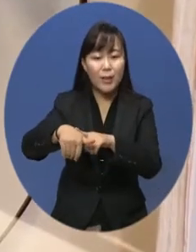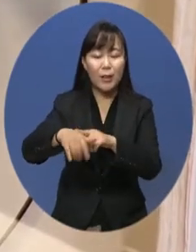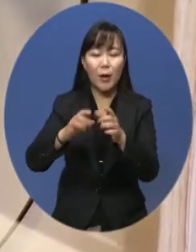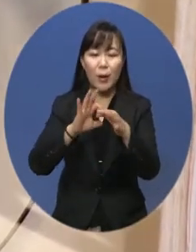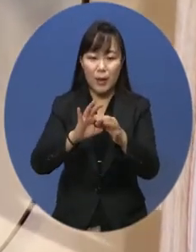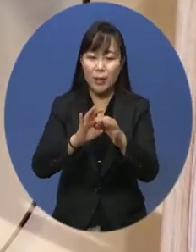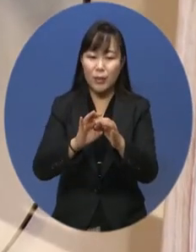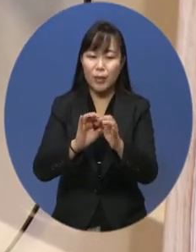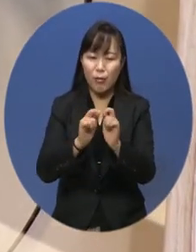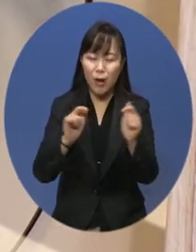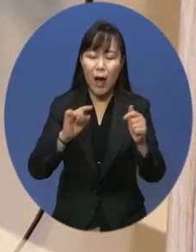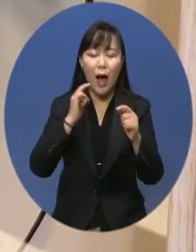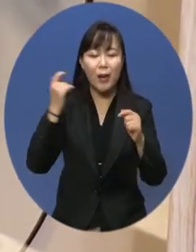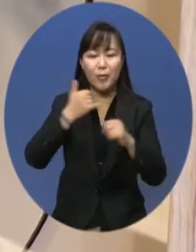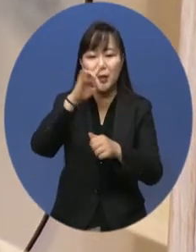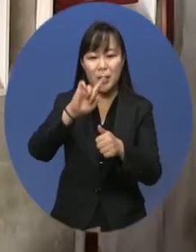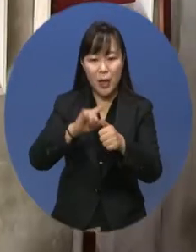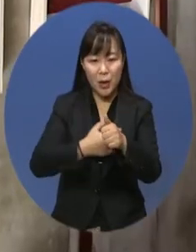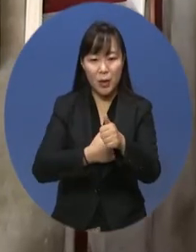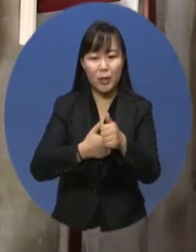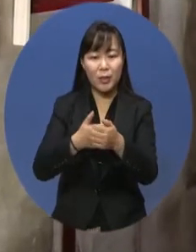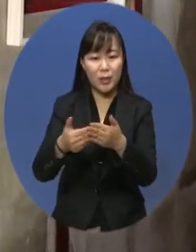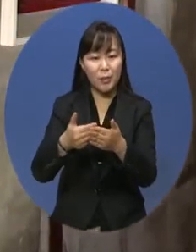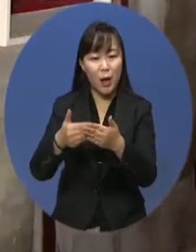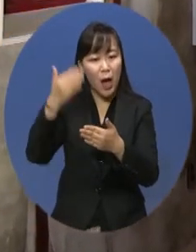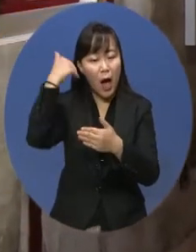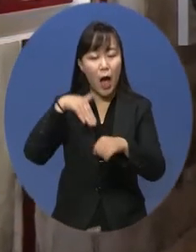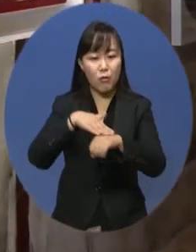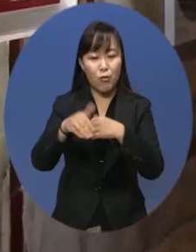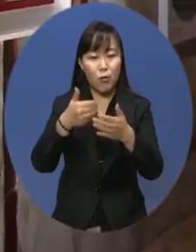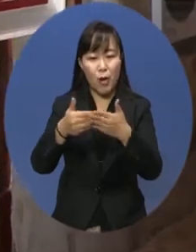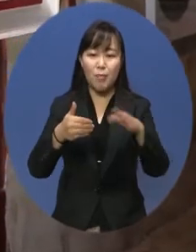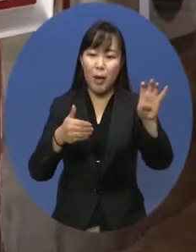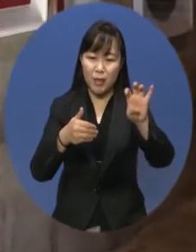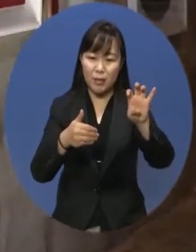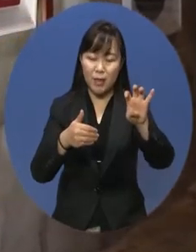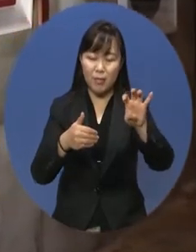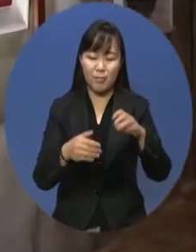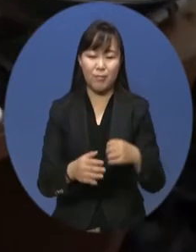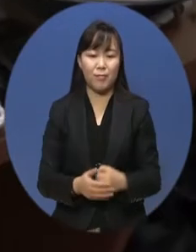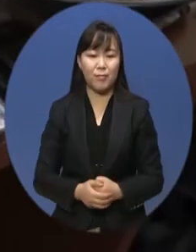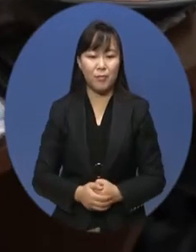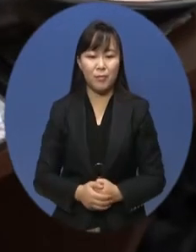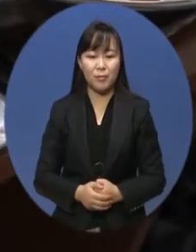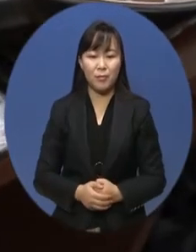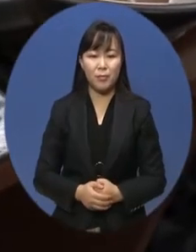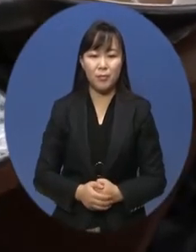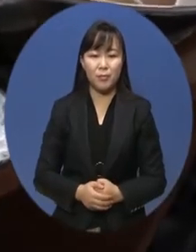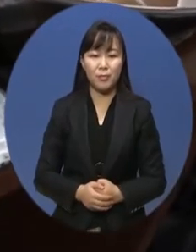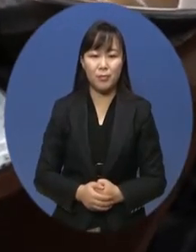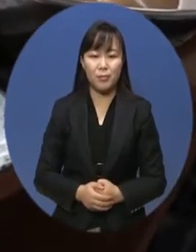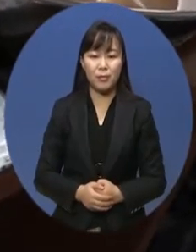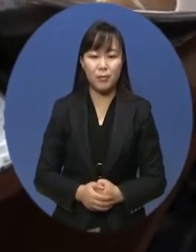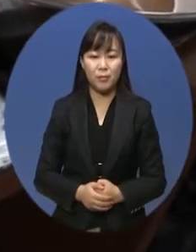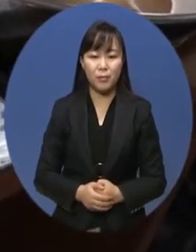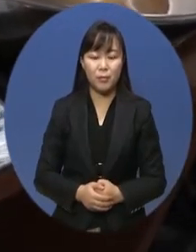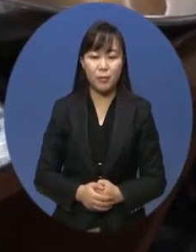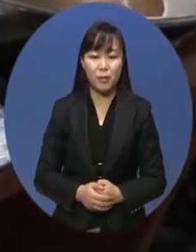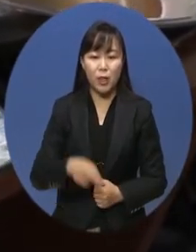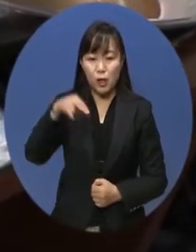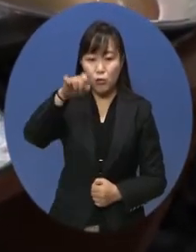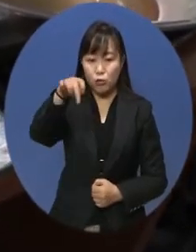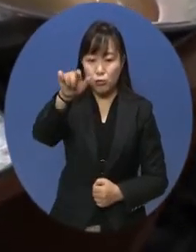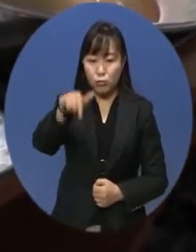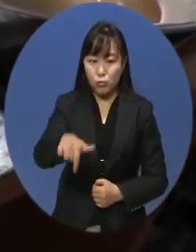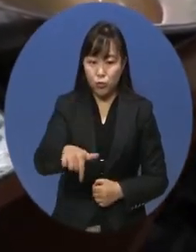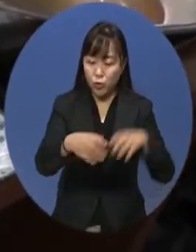아름다운 자연의 풍경을 그린 한국화 40여 점을 선보이고 있습니다 수묵의 전통적인